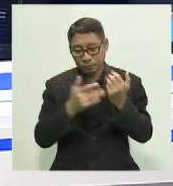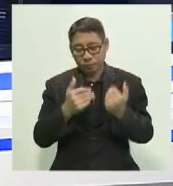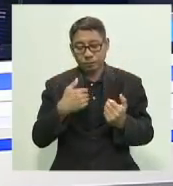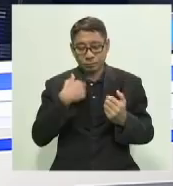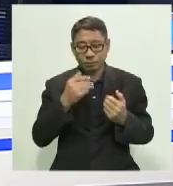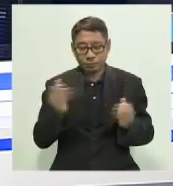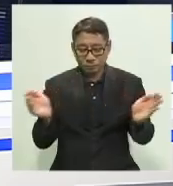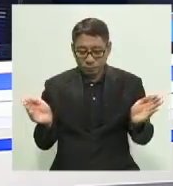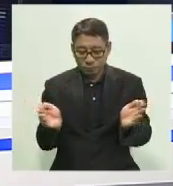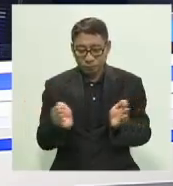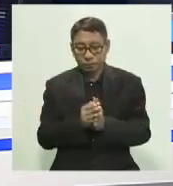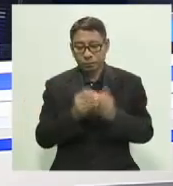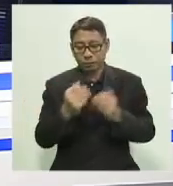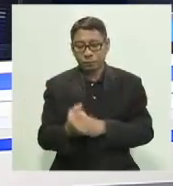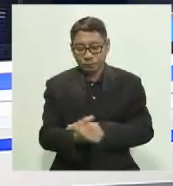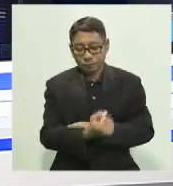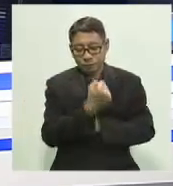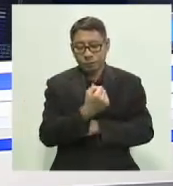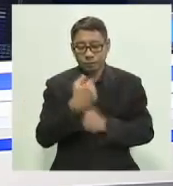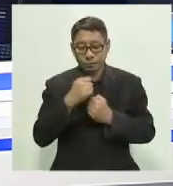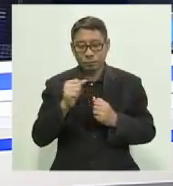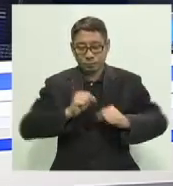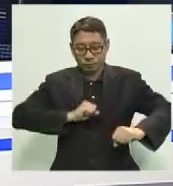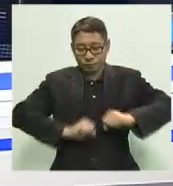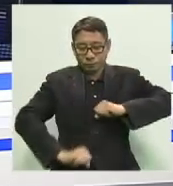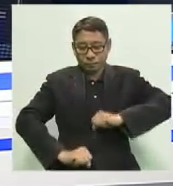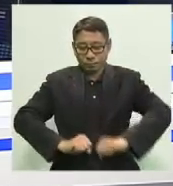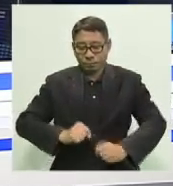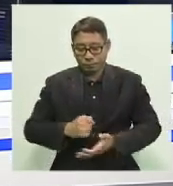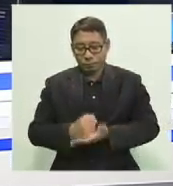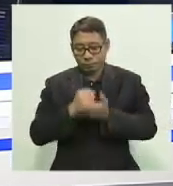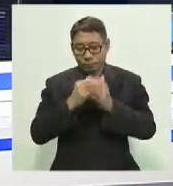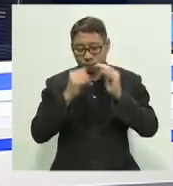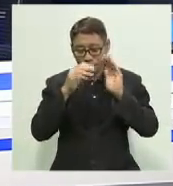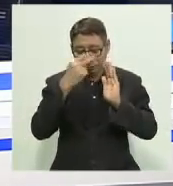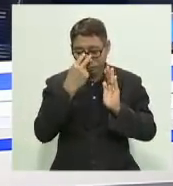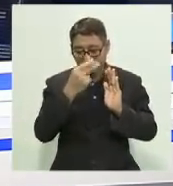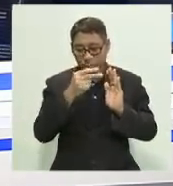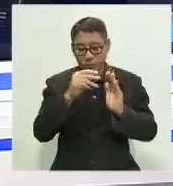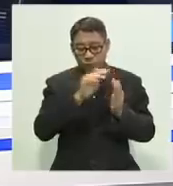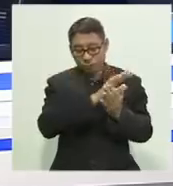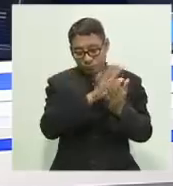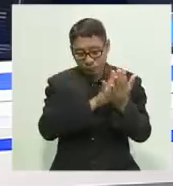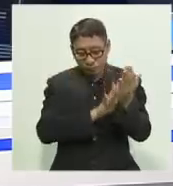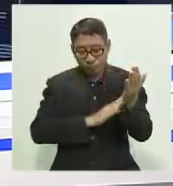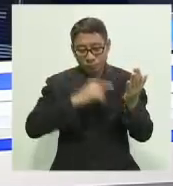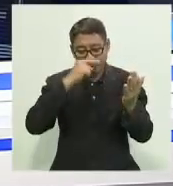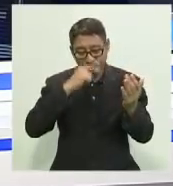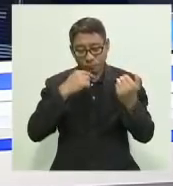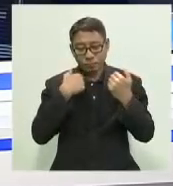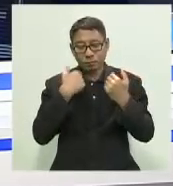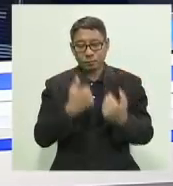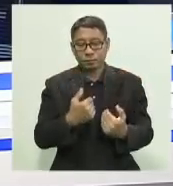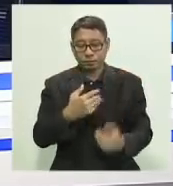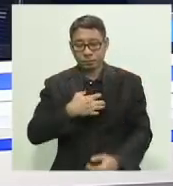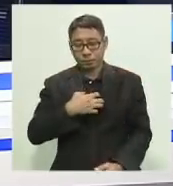จะรวมพลังให้วัยรุ่นช่วยกำหนดอนาคตประเทศไทยนะคะซึ่งก็อย